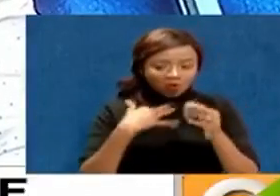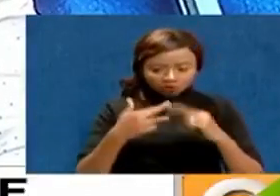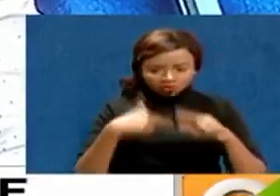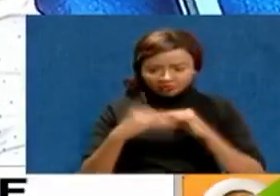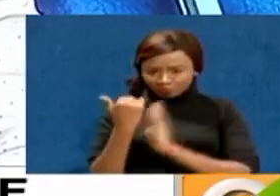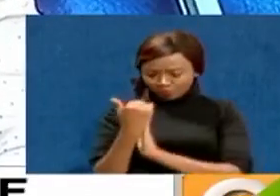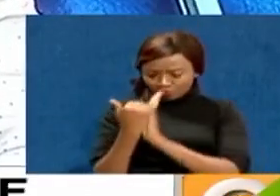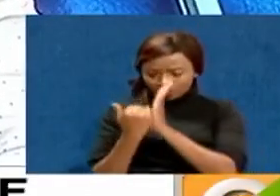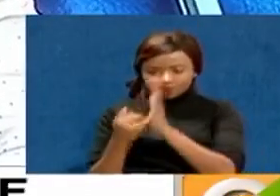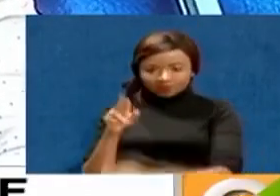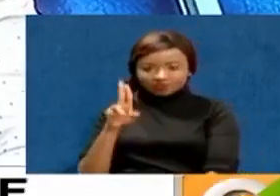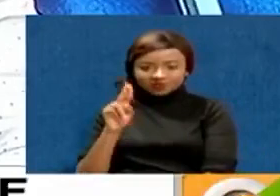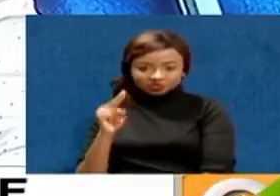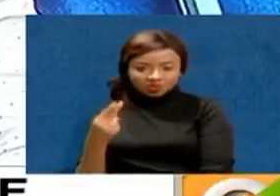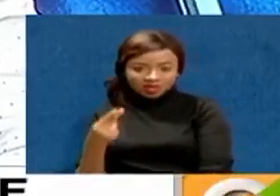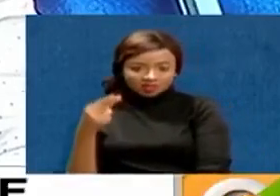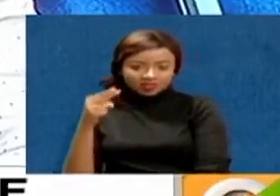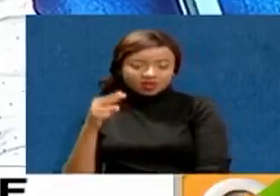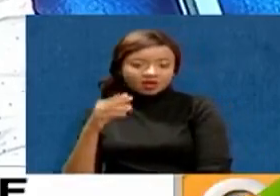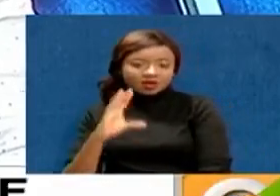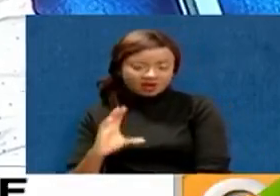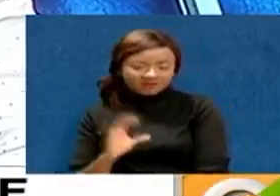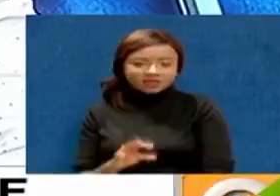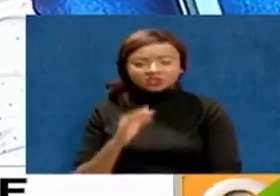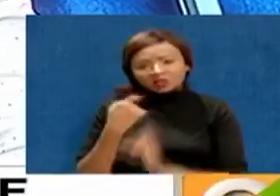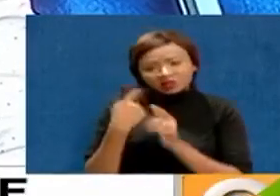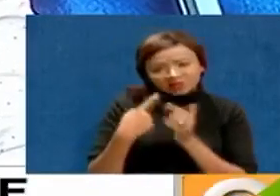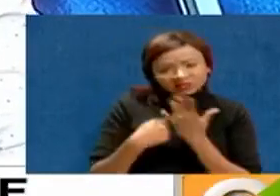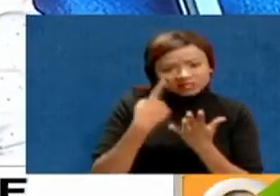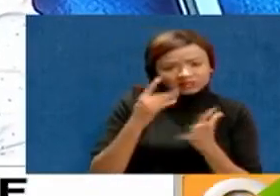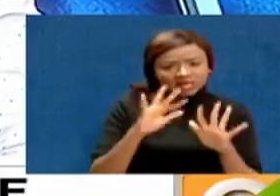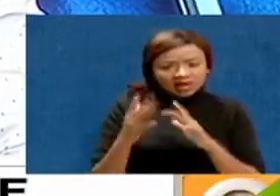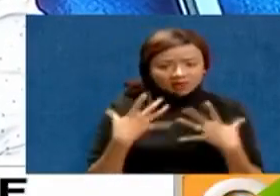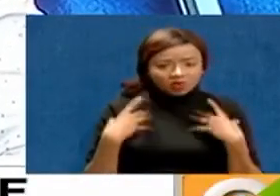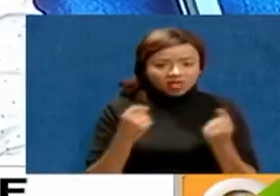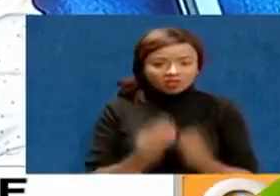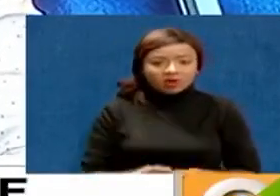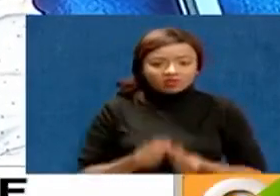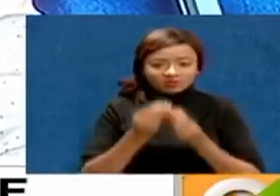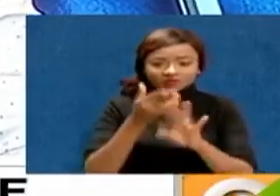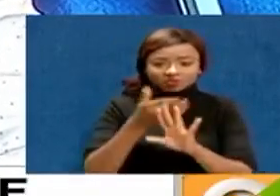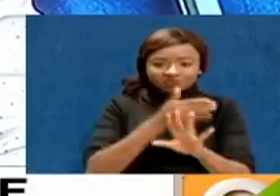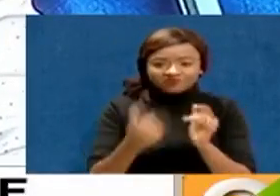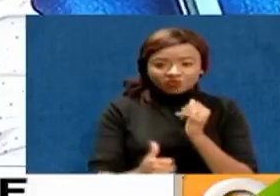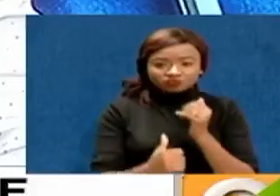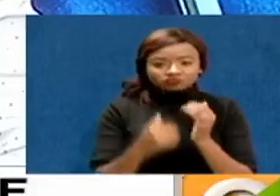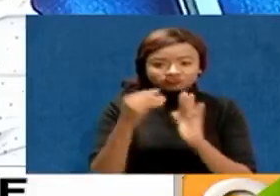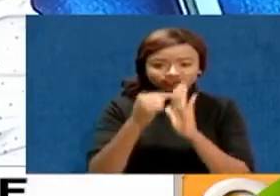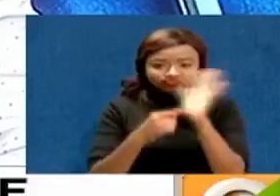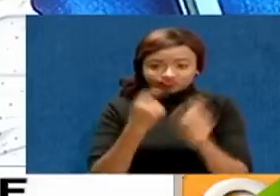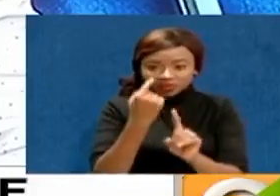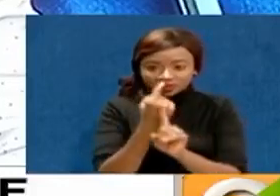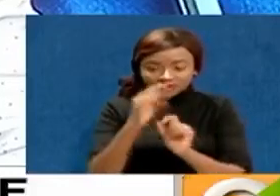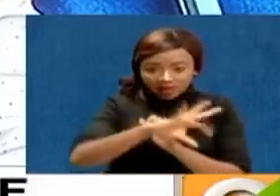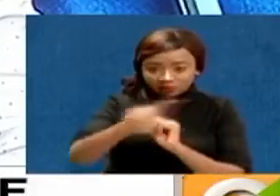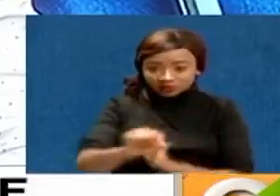coverage program. The conference seeks to formulate strategies on how the health service provision, which was previously piloted in 5 counties, can